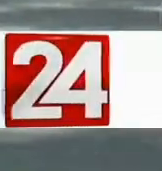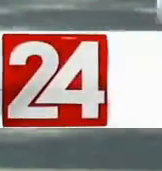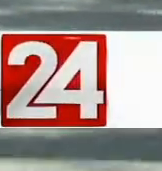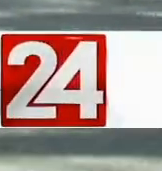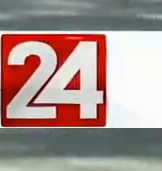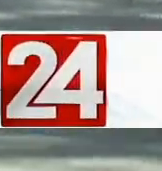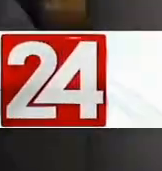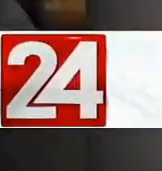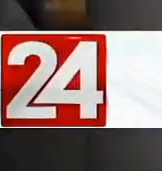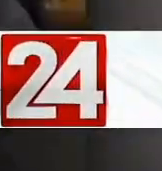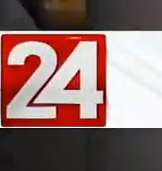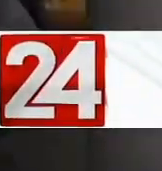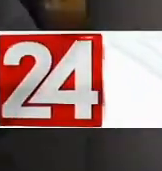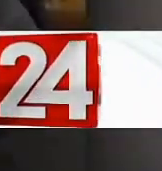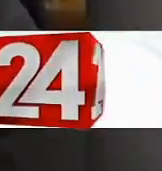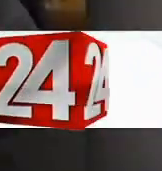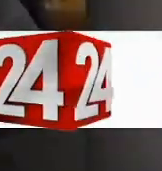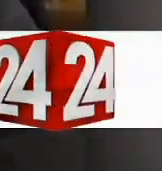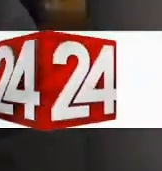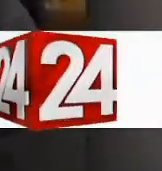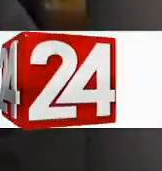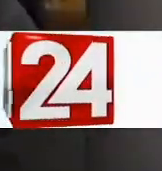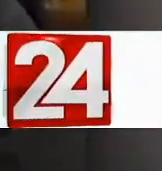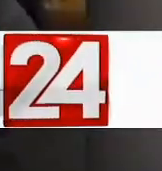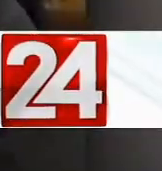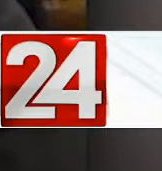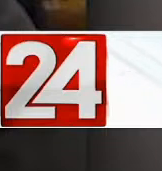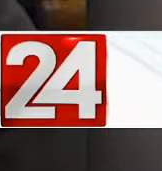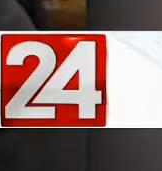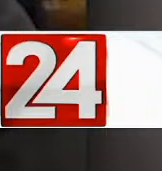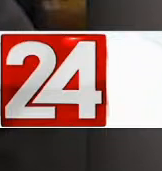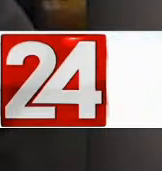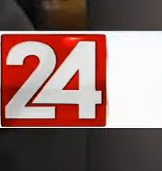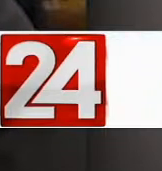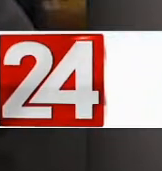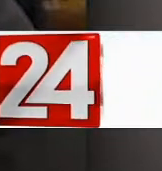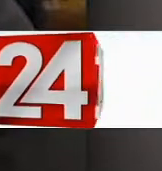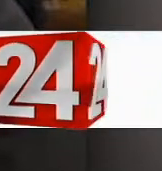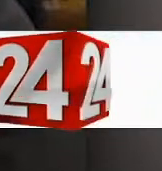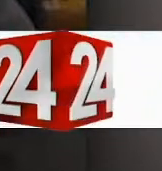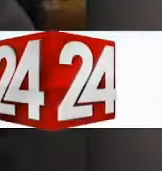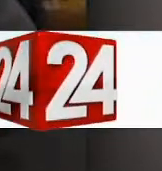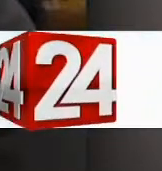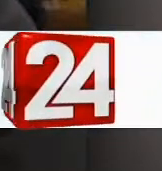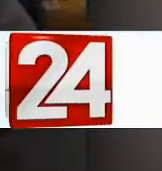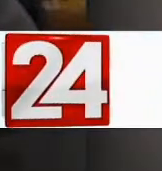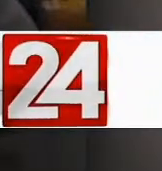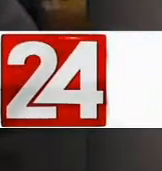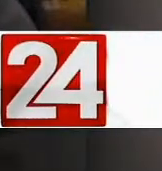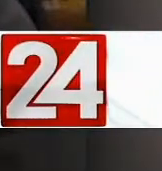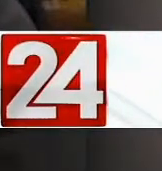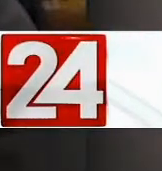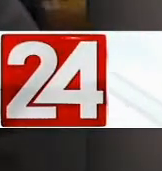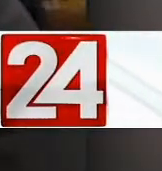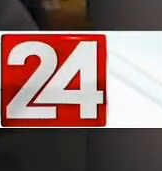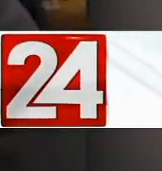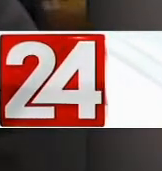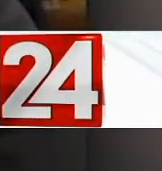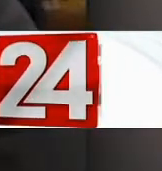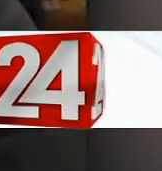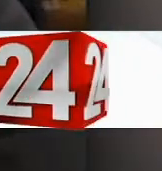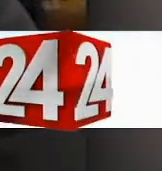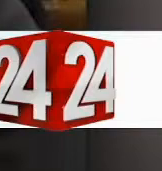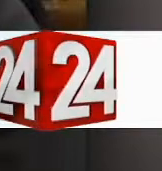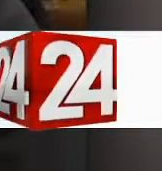mga alkalde. It will really not make any big difference between imposing Level 3 or Level